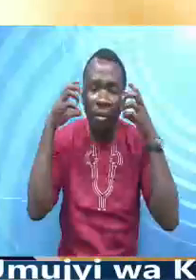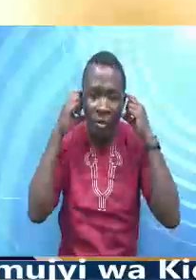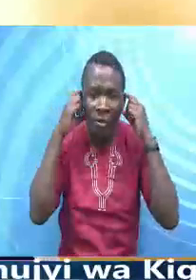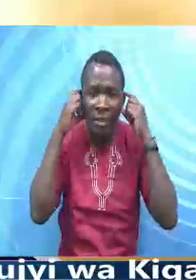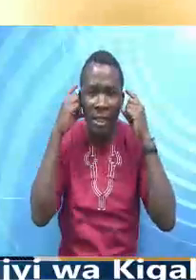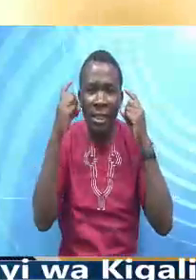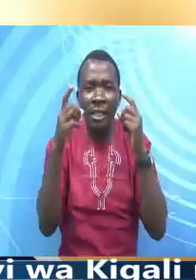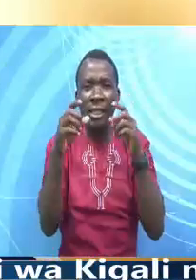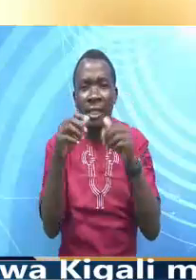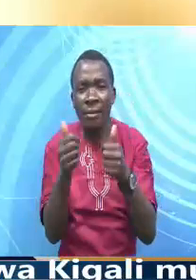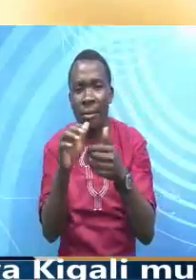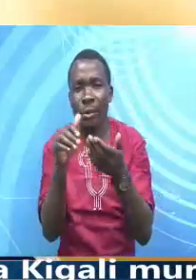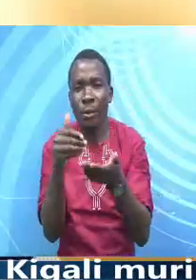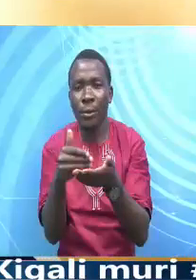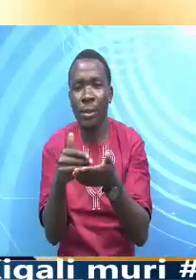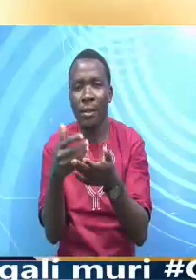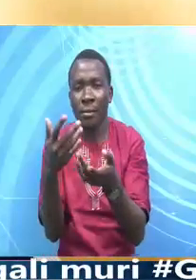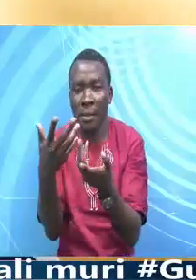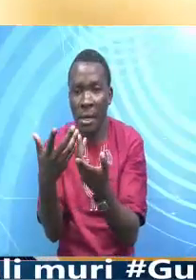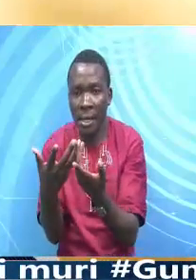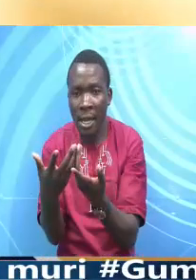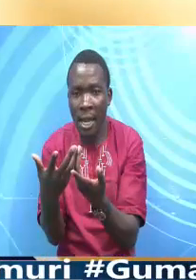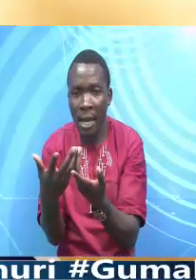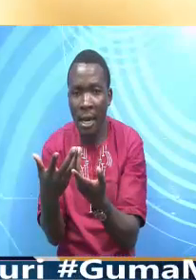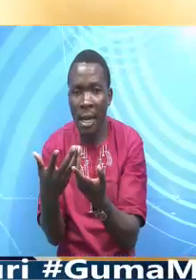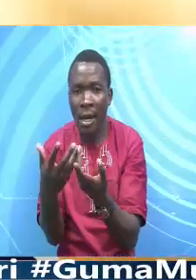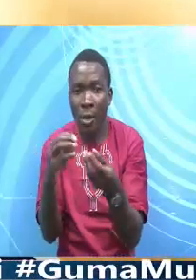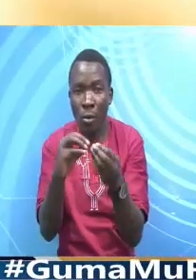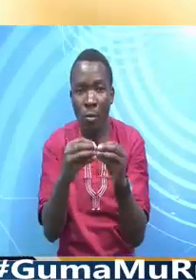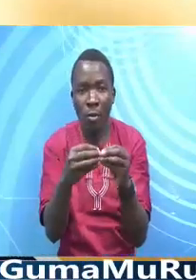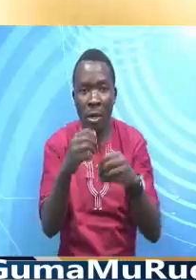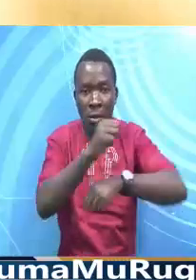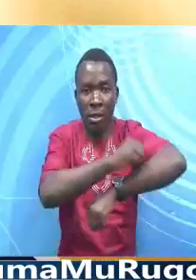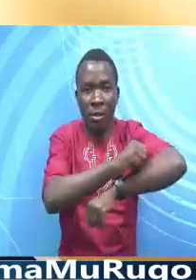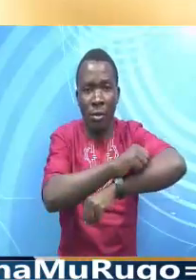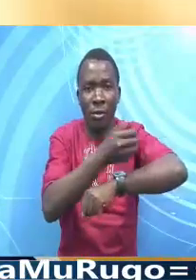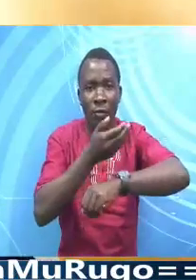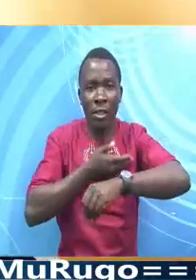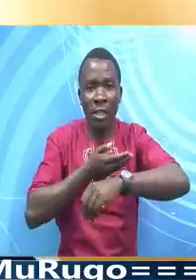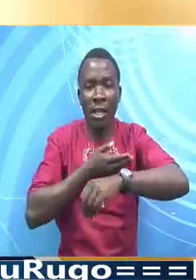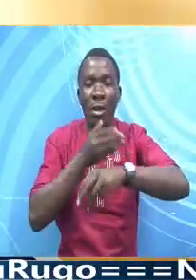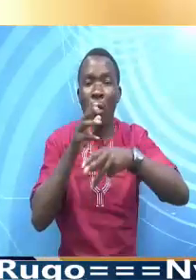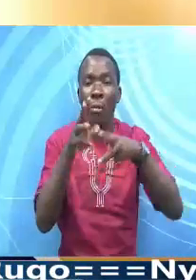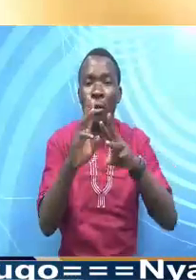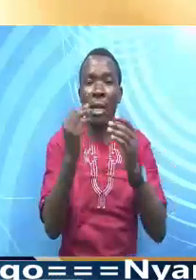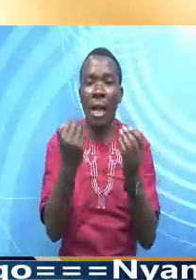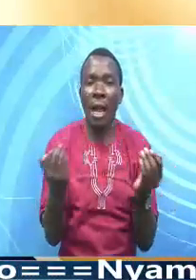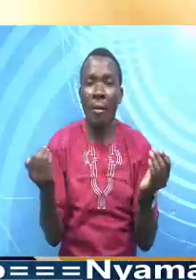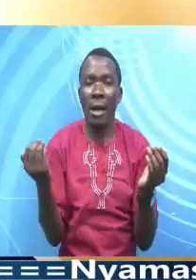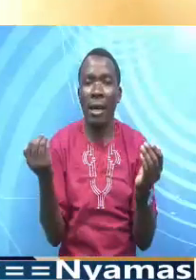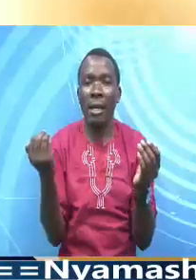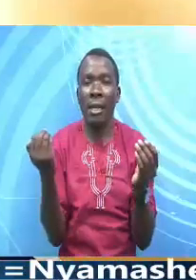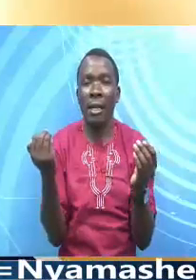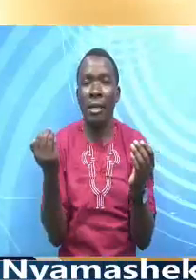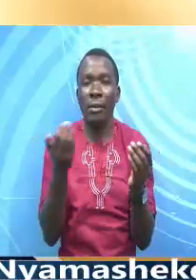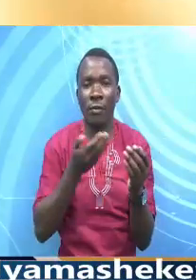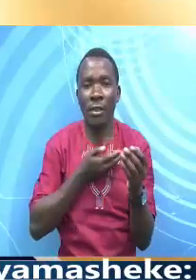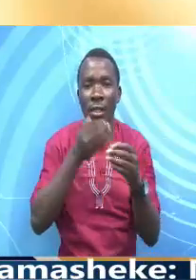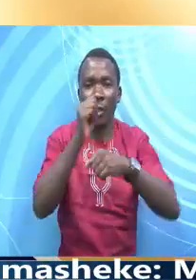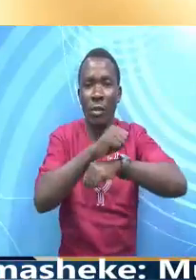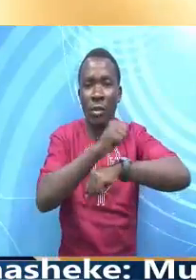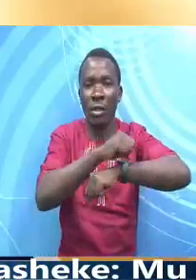kuba igize ijyana n'umubare munini w'abanyeshuri dufite mu kigo uburyo abana mu ishuri twatangiye